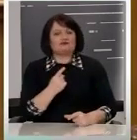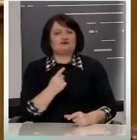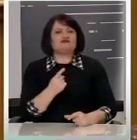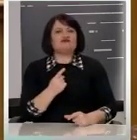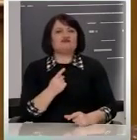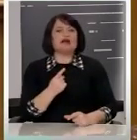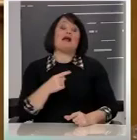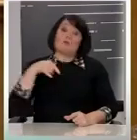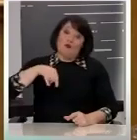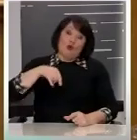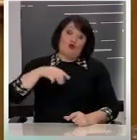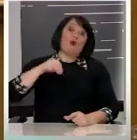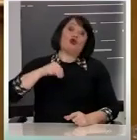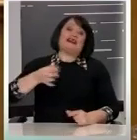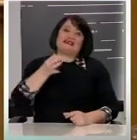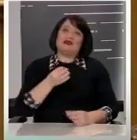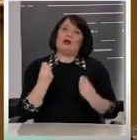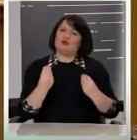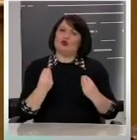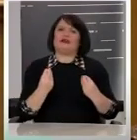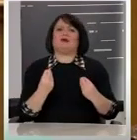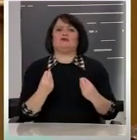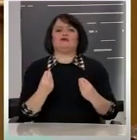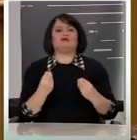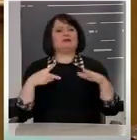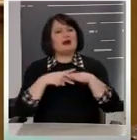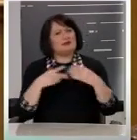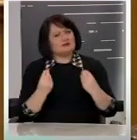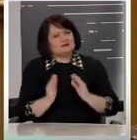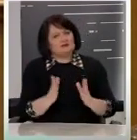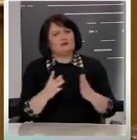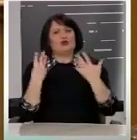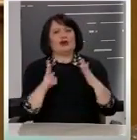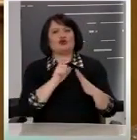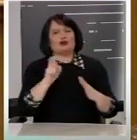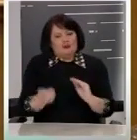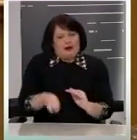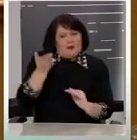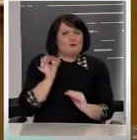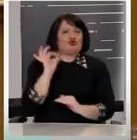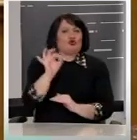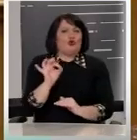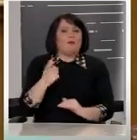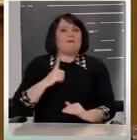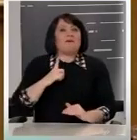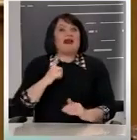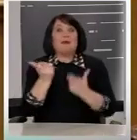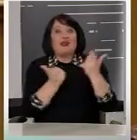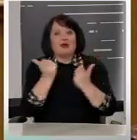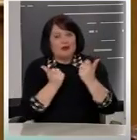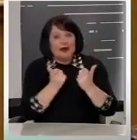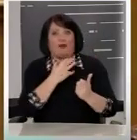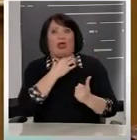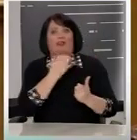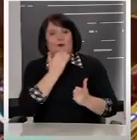στοιχεία για τα κόκκινα δάνεια που έχουν μειωθεί 800 εκατομμύρια παραπάνω από το στόχο που είχε τεθεί. Ποιο είναι